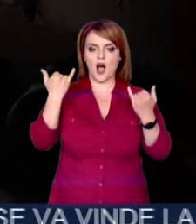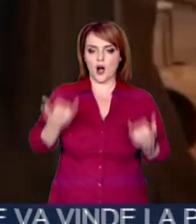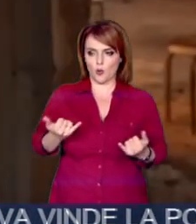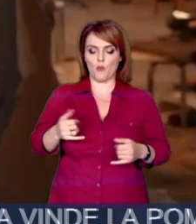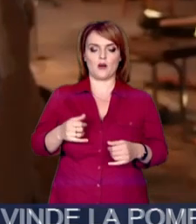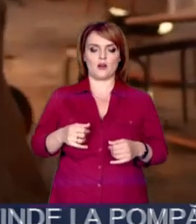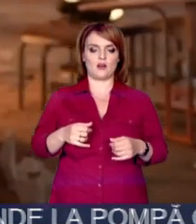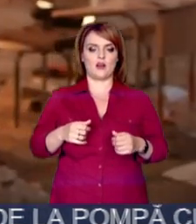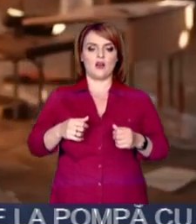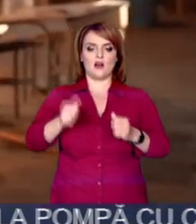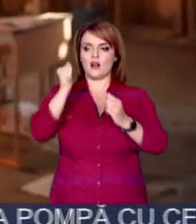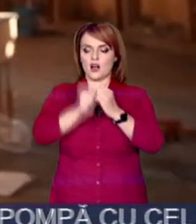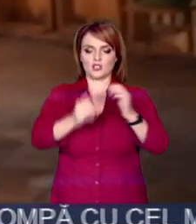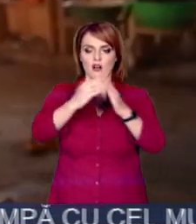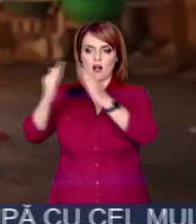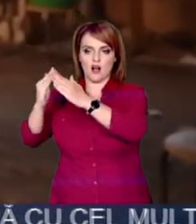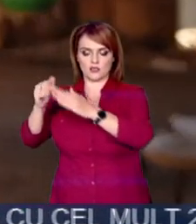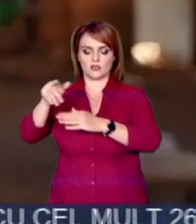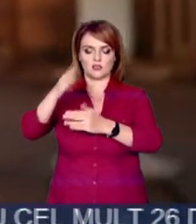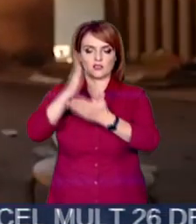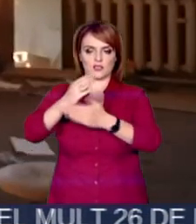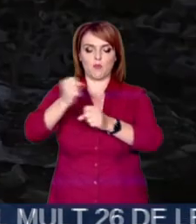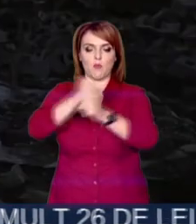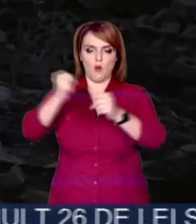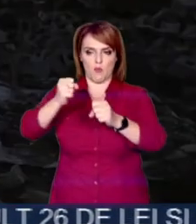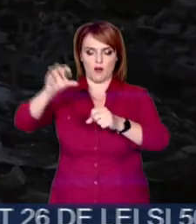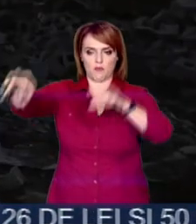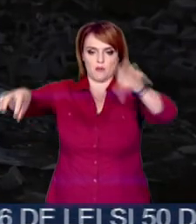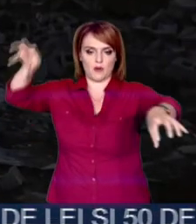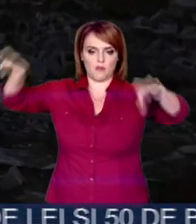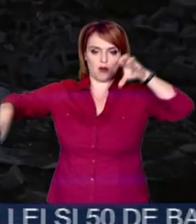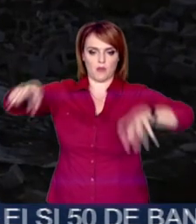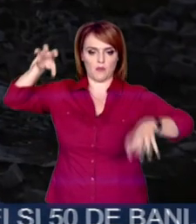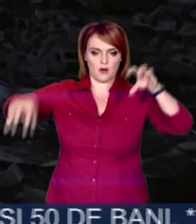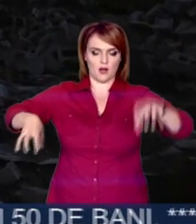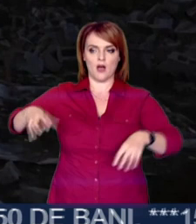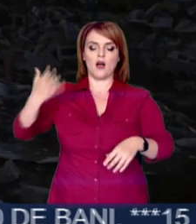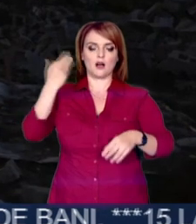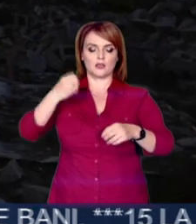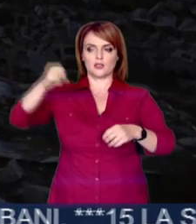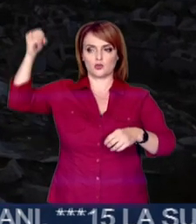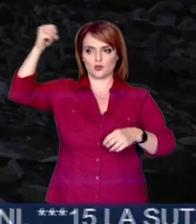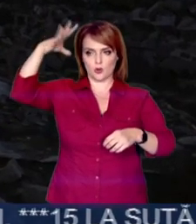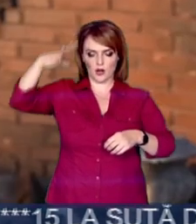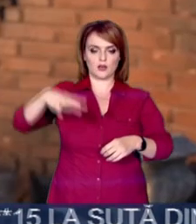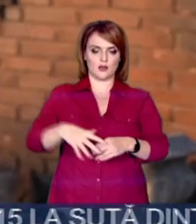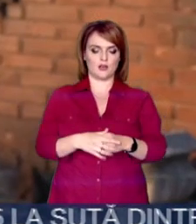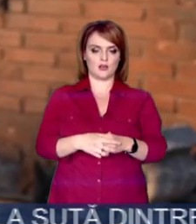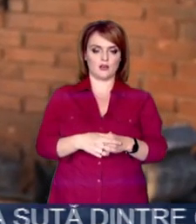sunt împrăștiate bombe și gloanțe. Când soarele apune, singurul sunet este lătratul câinilor abandonați de stăpânii